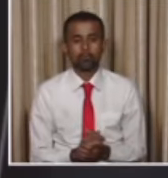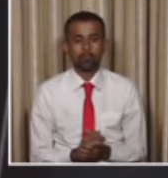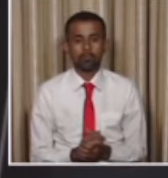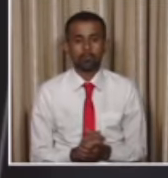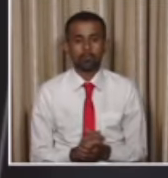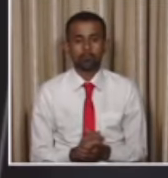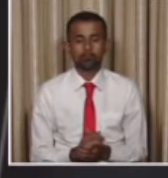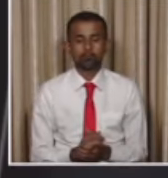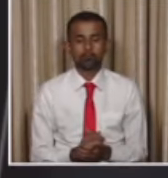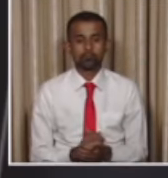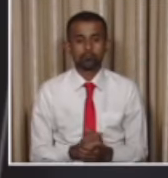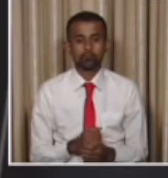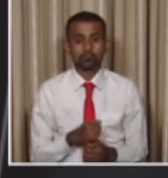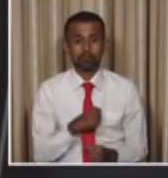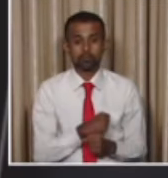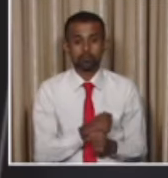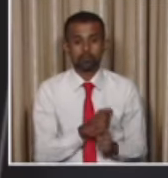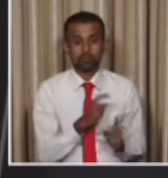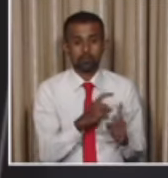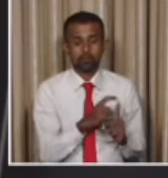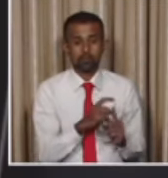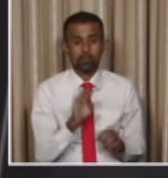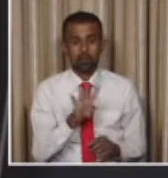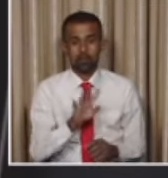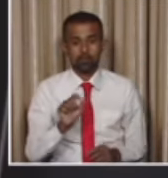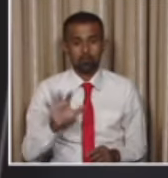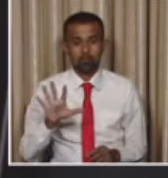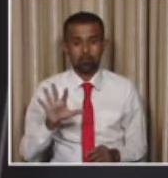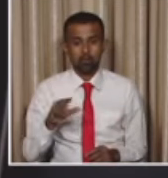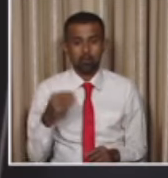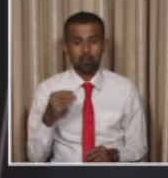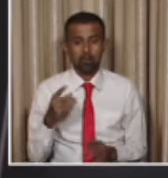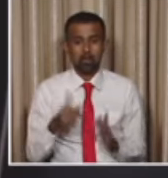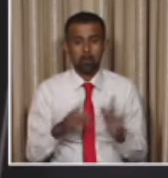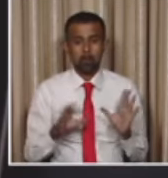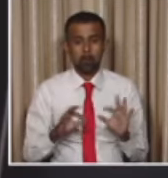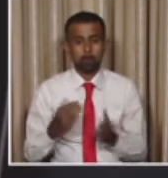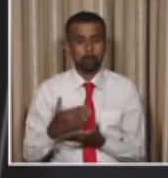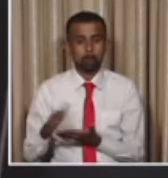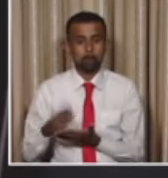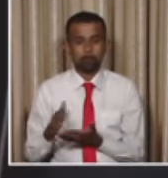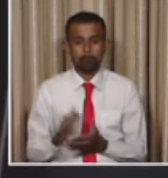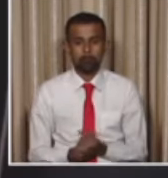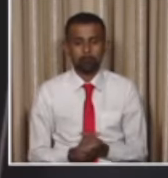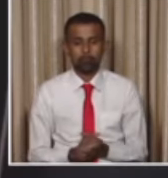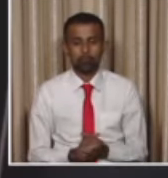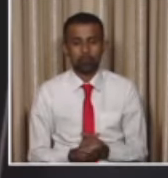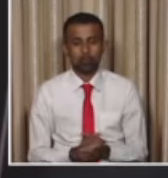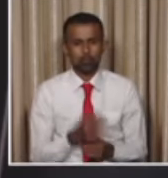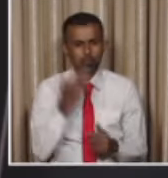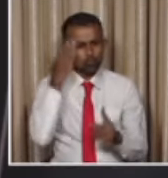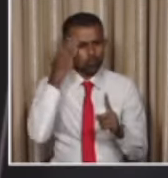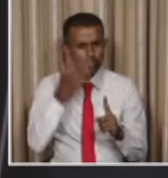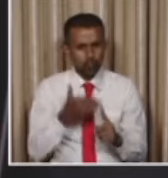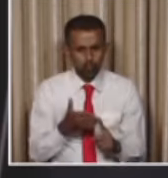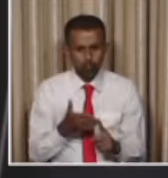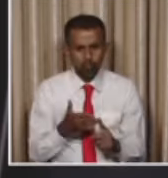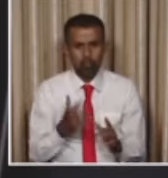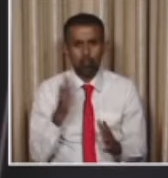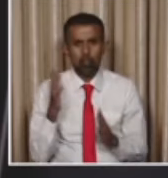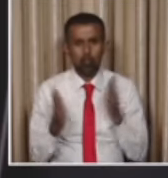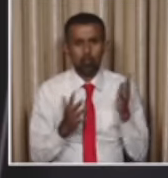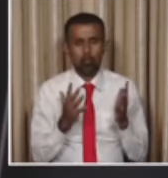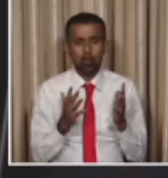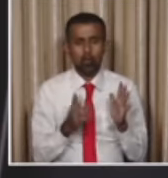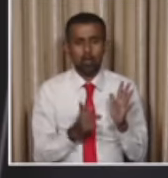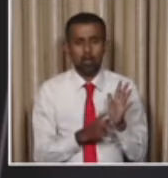මේ GDP වලින් 4.5%ට වඩා ණය වාරිකයි පොලී ගෙවන්න වෙන්නේ. මේක මත පදනම් කරගෙන තමයි ලෝකයේ